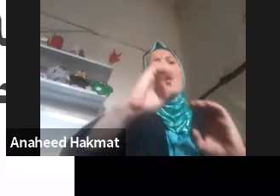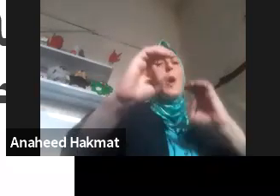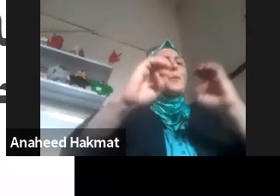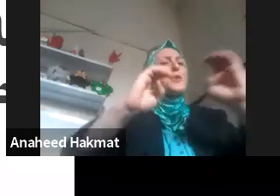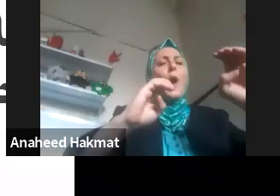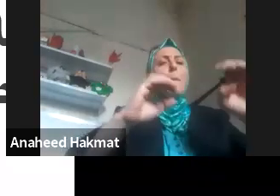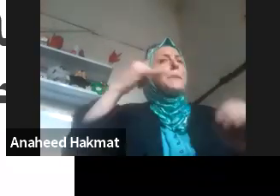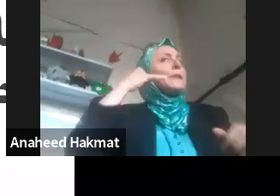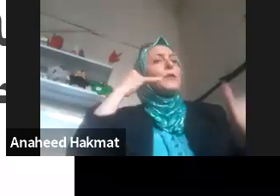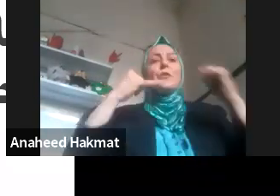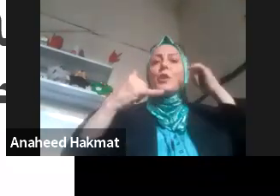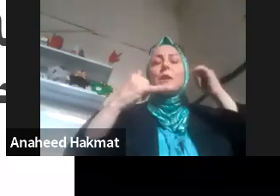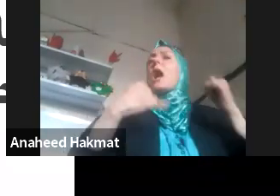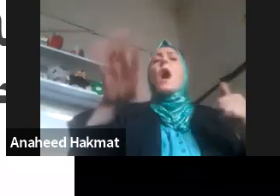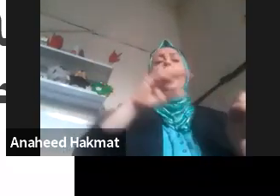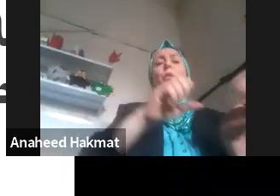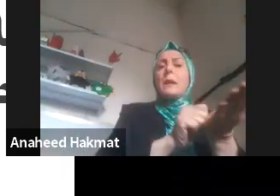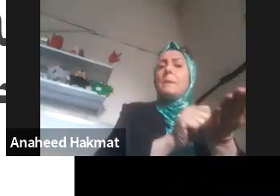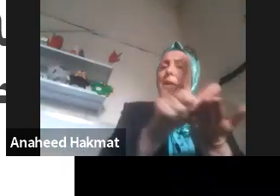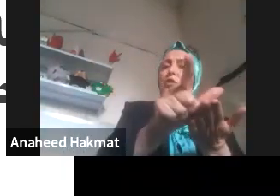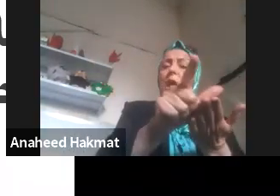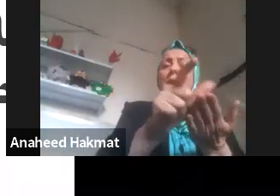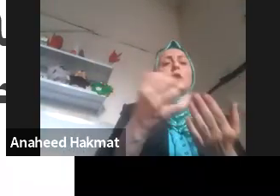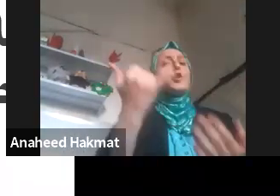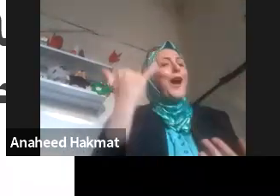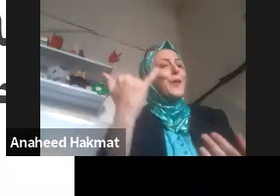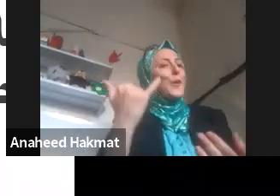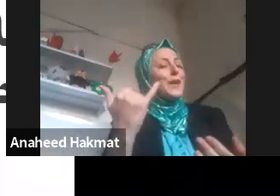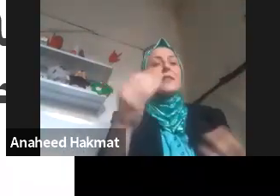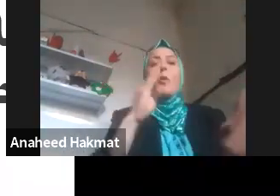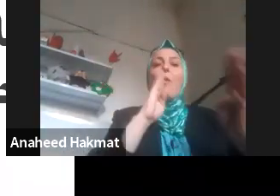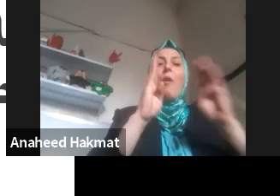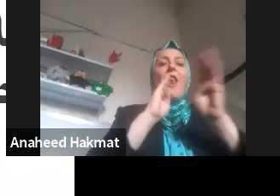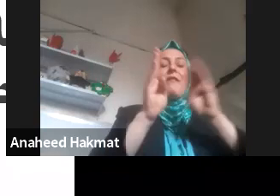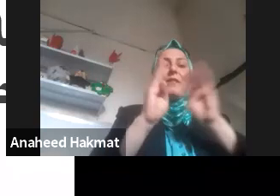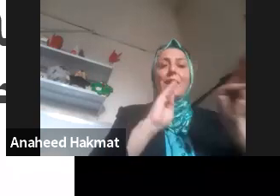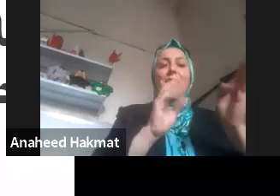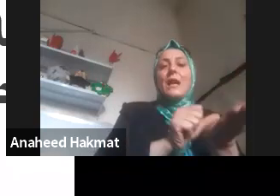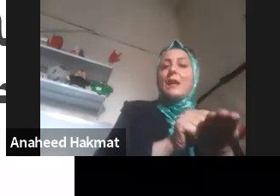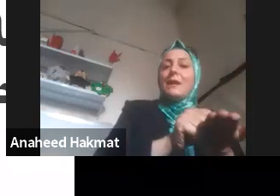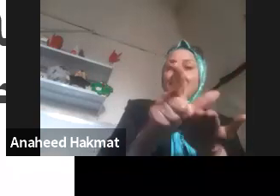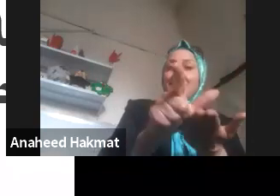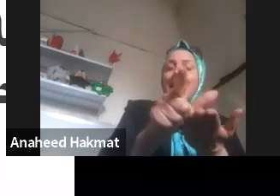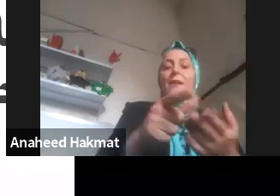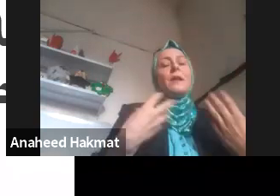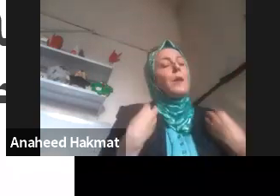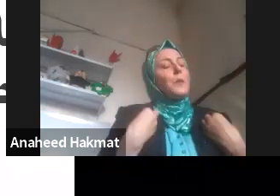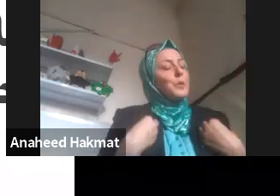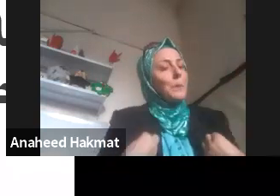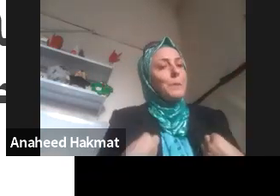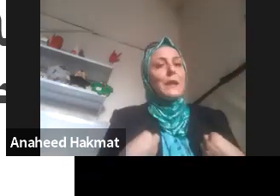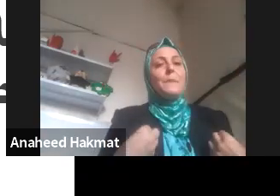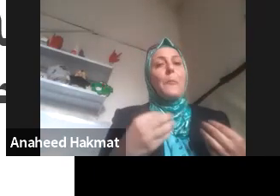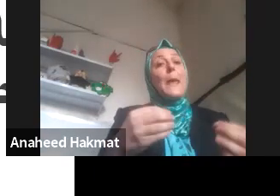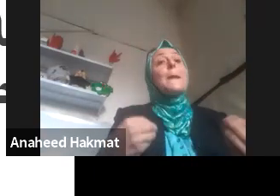أي مسجات باتجاه تخفيف الضغط والتوتر، رسائل مطمئنة بهذا الاتجاه. بعد إعادة